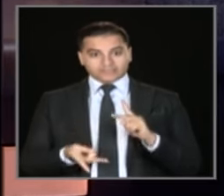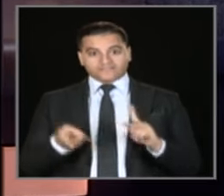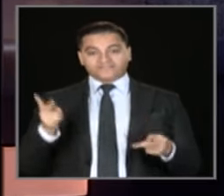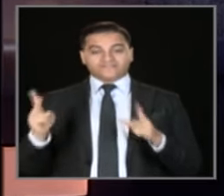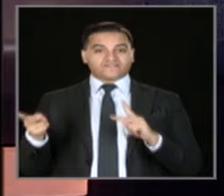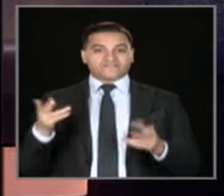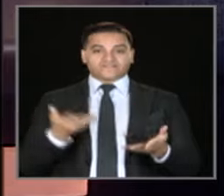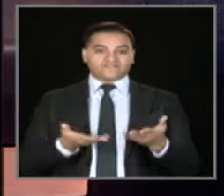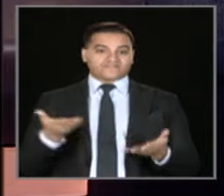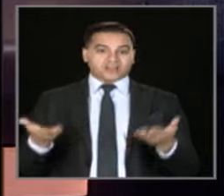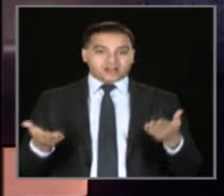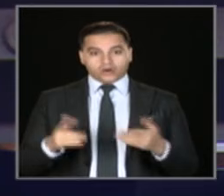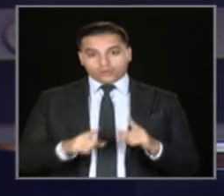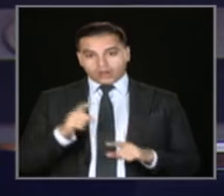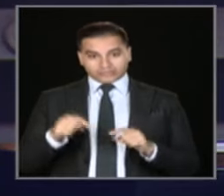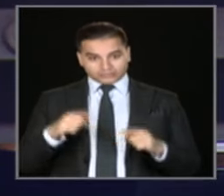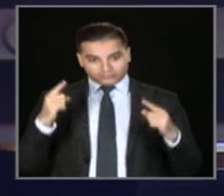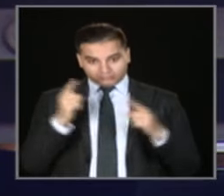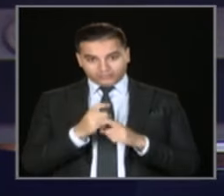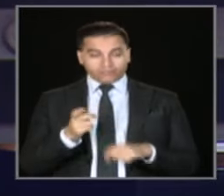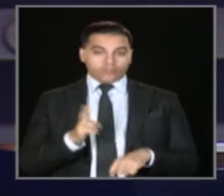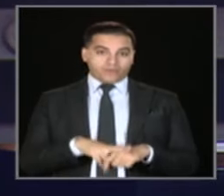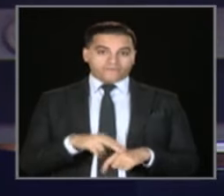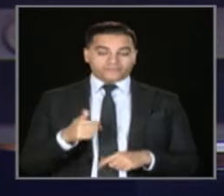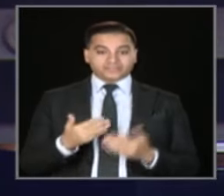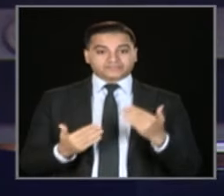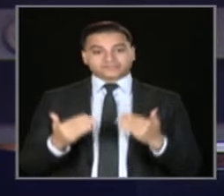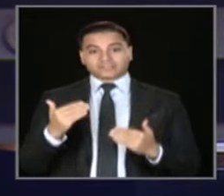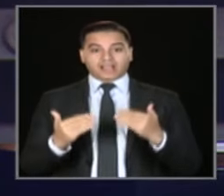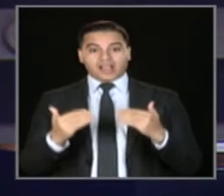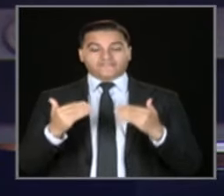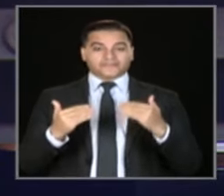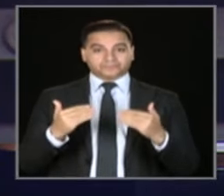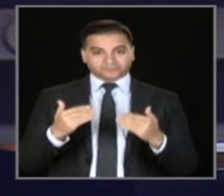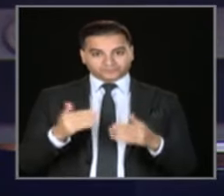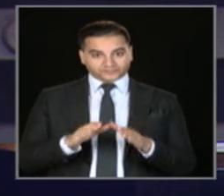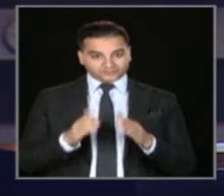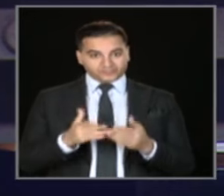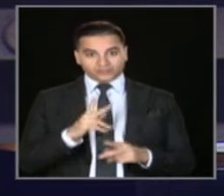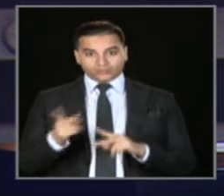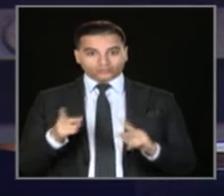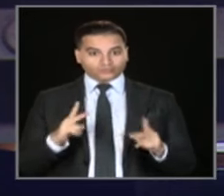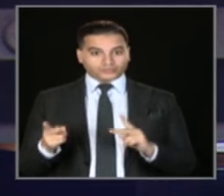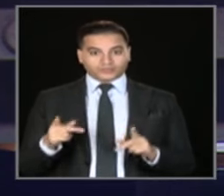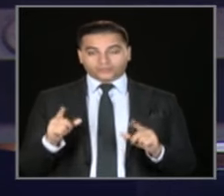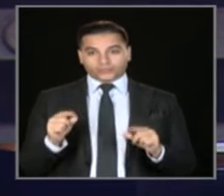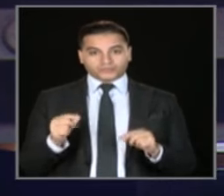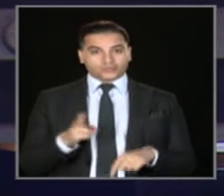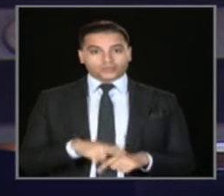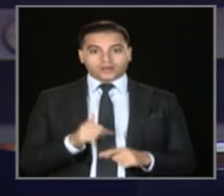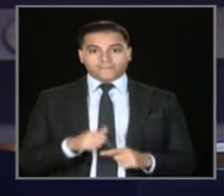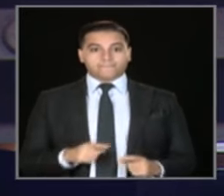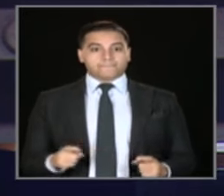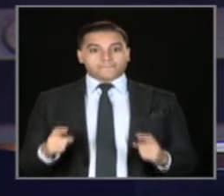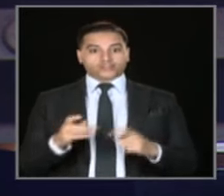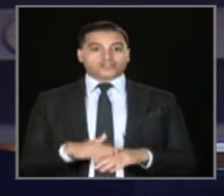فبالتالي الاسئله بقت اصعب. مش بس كده، كمان في تكافؤ ما بين مستوى الفرق. كبير جدا، يعني الماتشات كلها